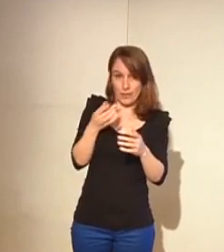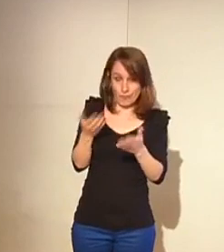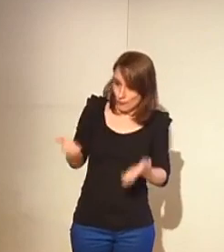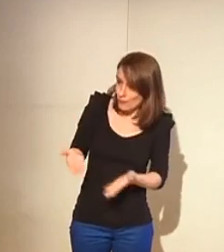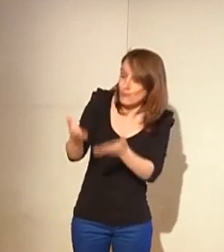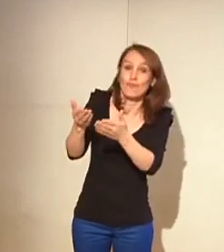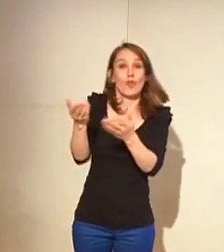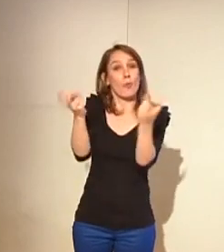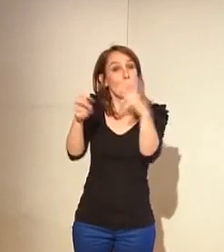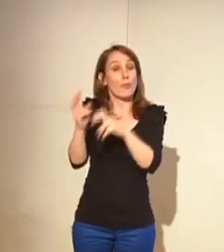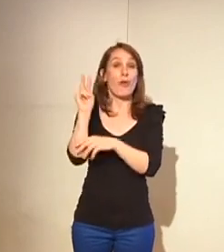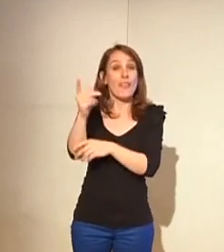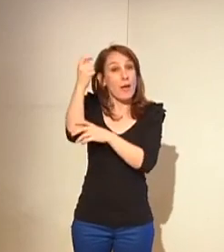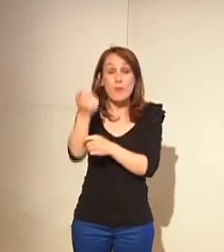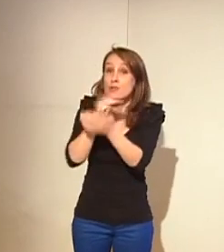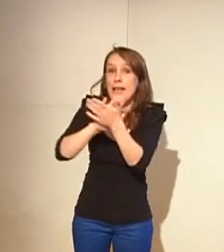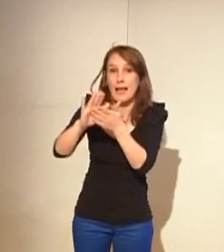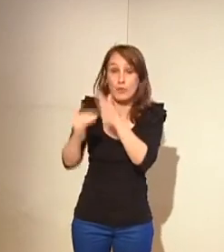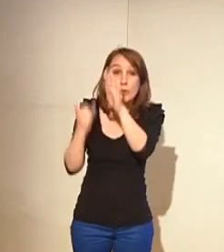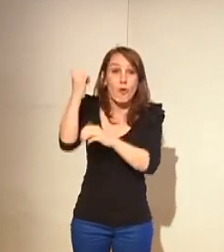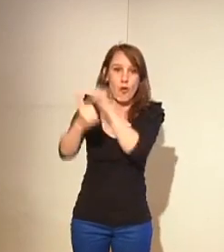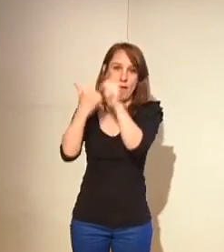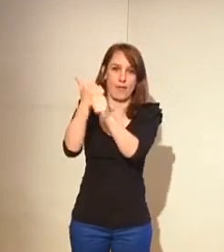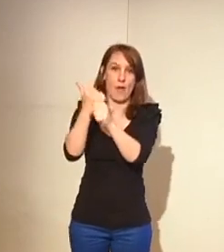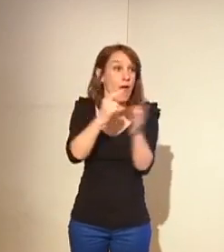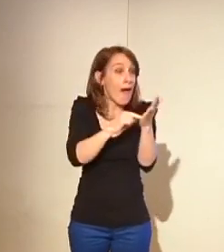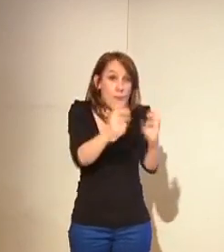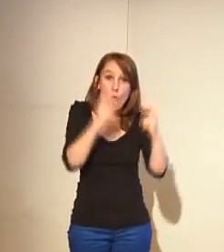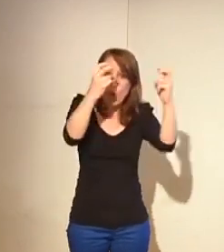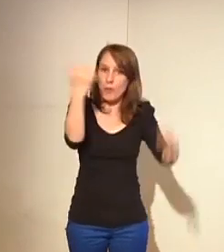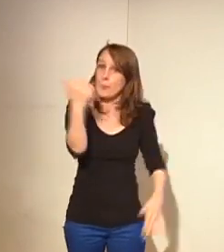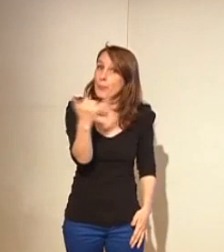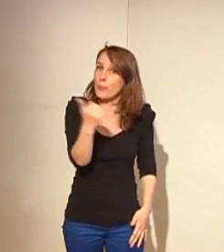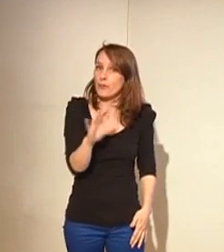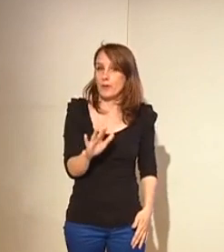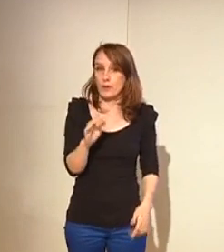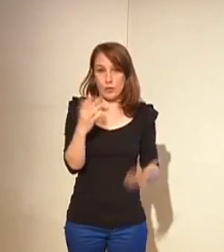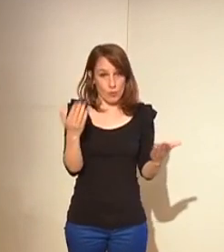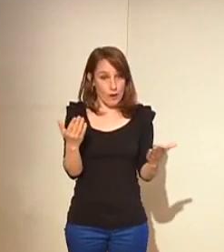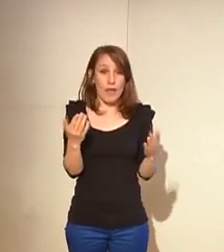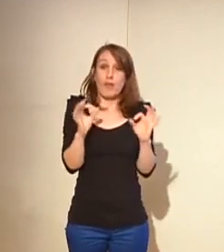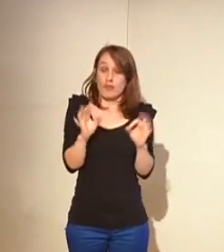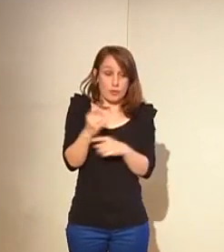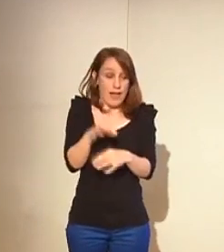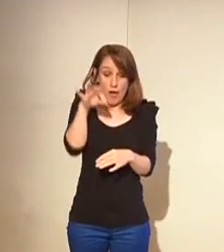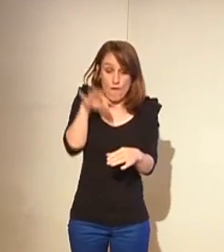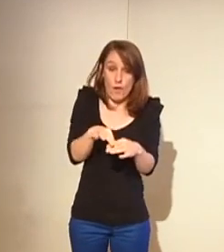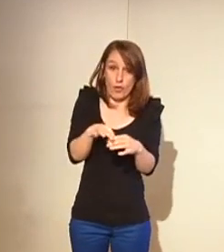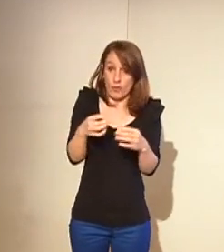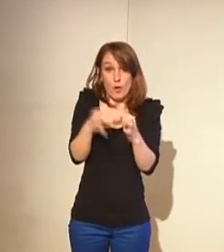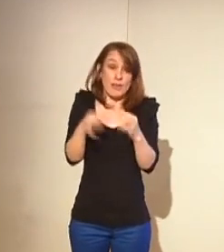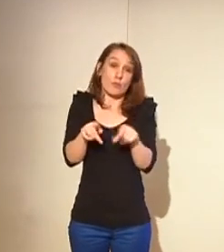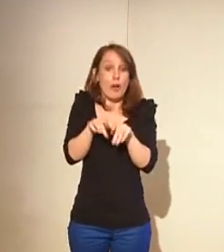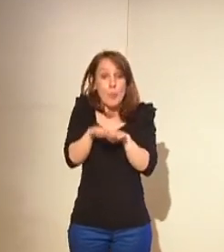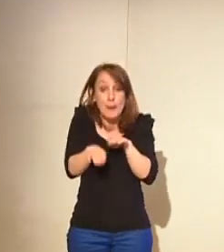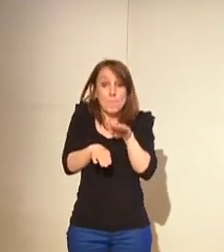le tramer les bus sans augmentation des impôts donc voilà aujourd'hui avec ce vote un petit pas un petit pas qui indique